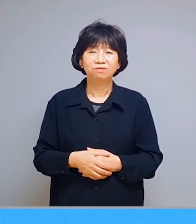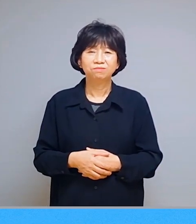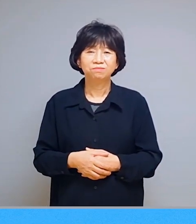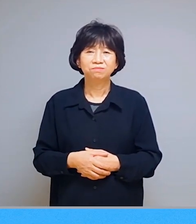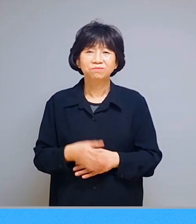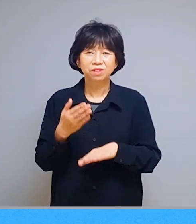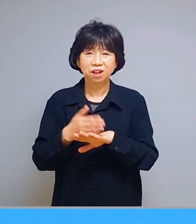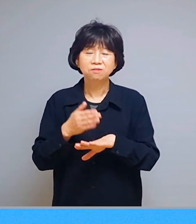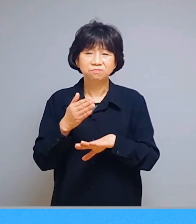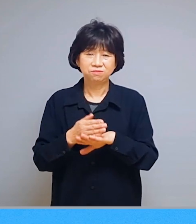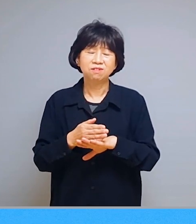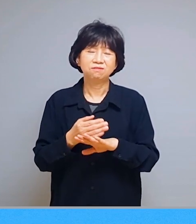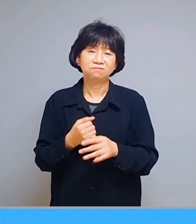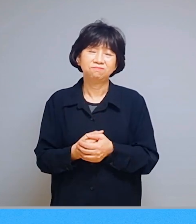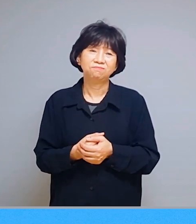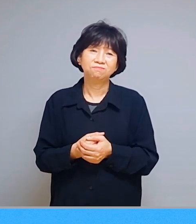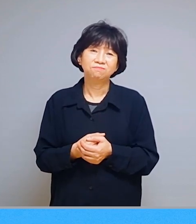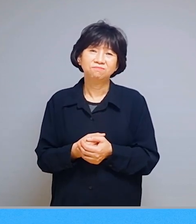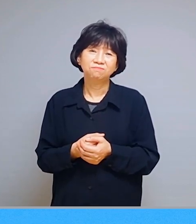여러분, 감사는요,